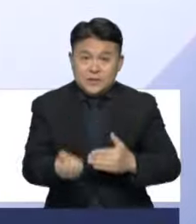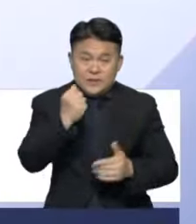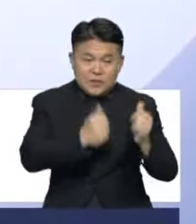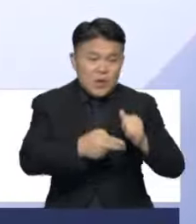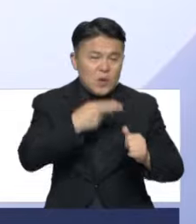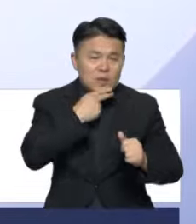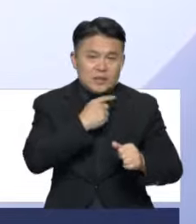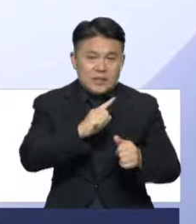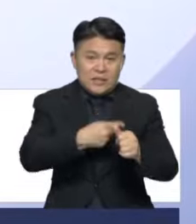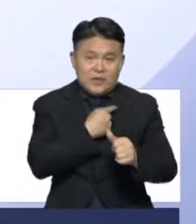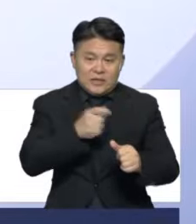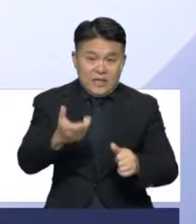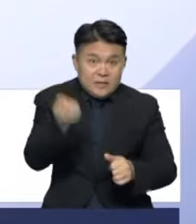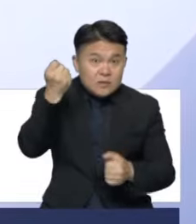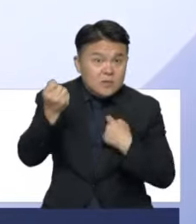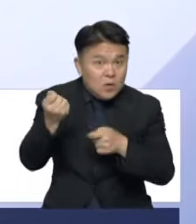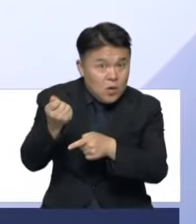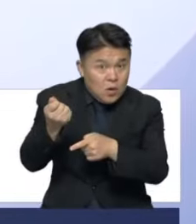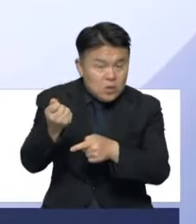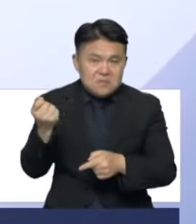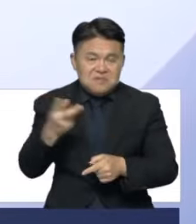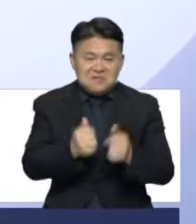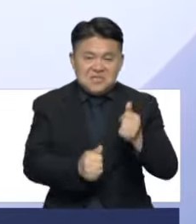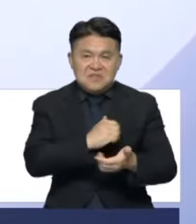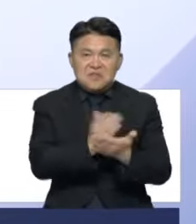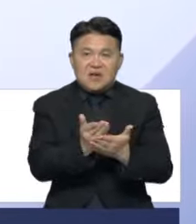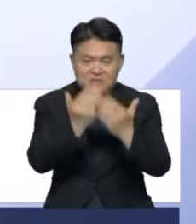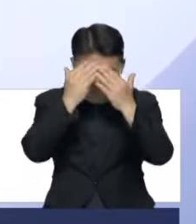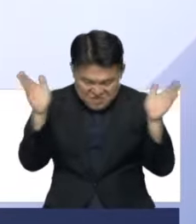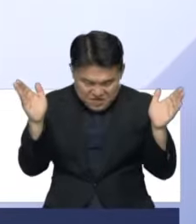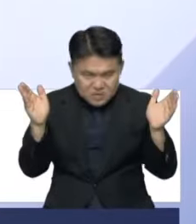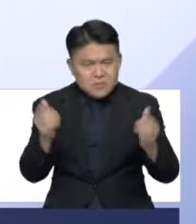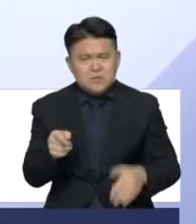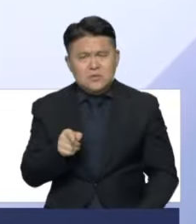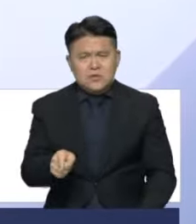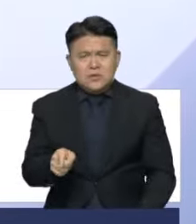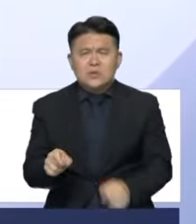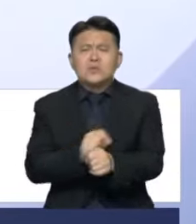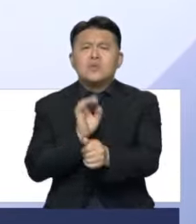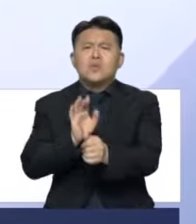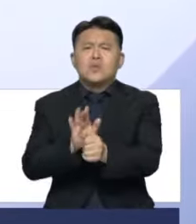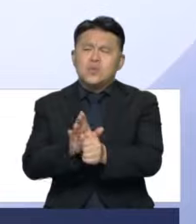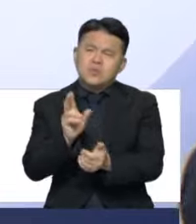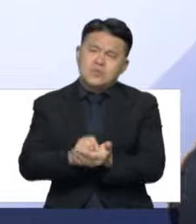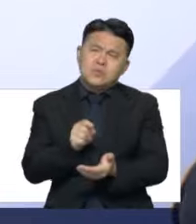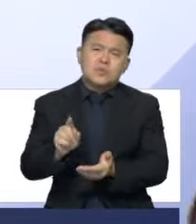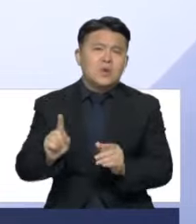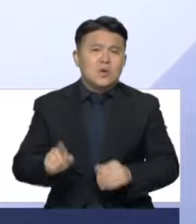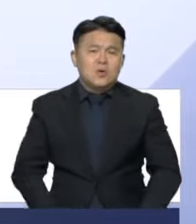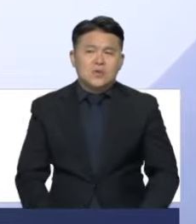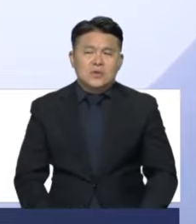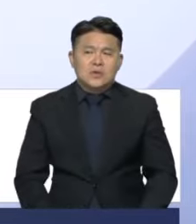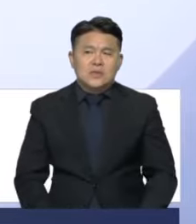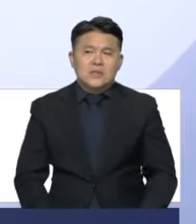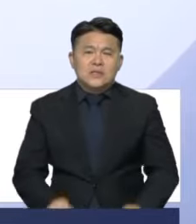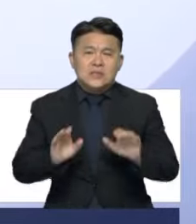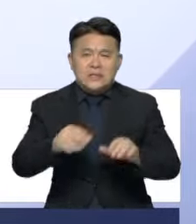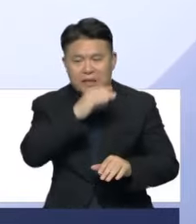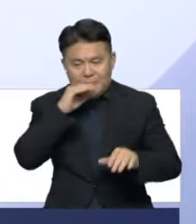자동 부여 받거나 시험 과목 면제를 받는 등 특해 논란의 휩싸이며 공정문화